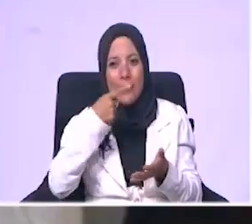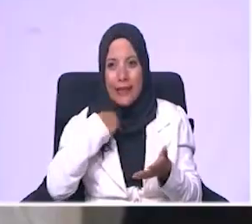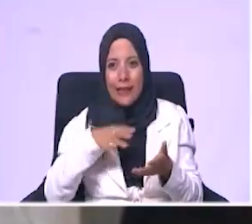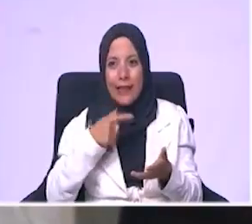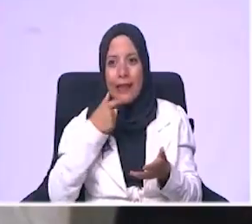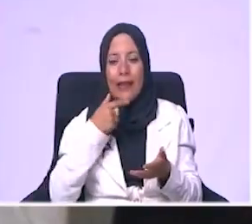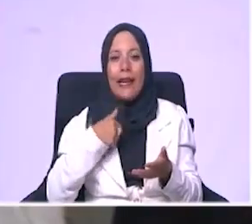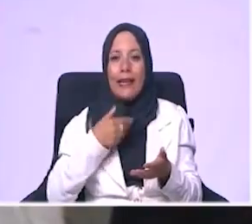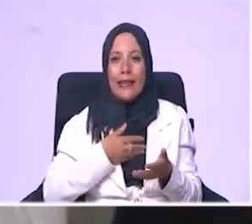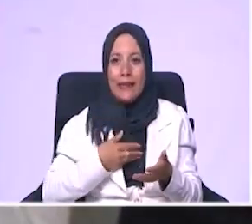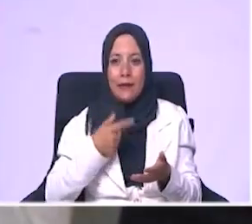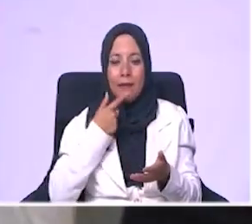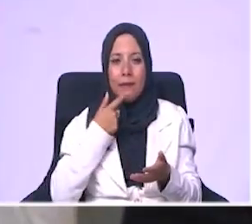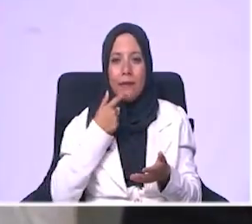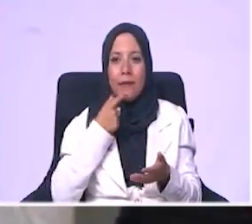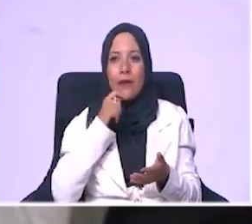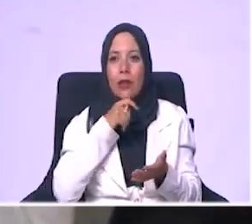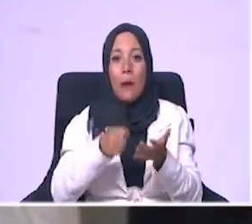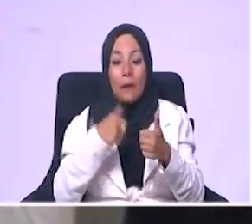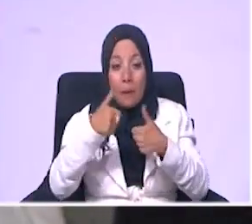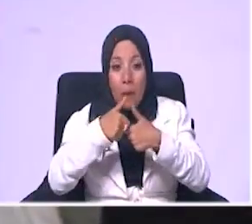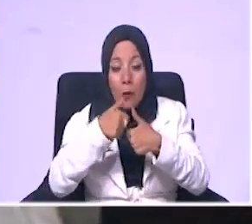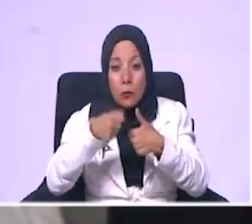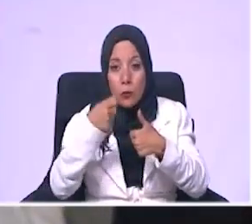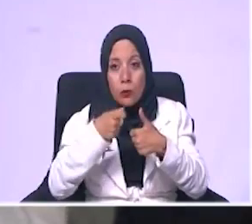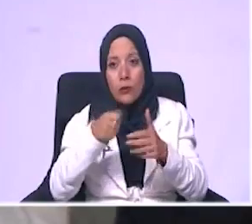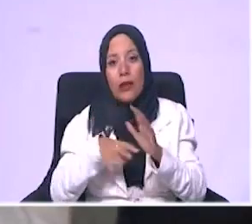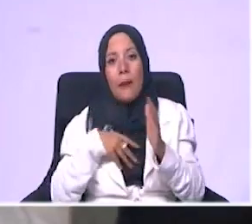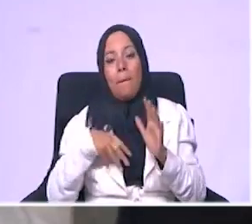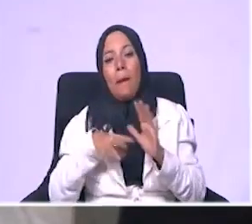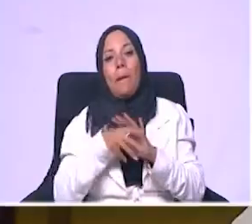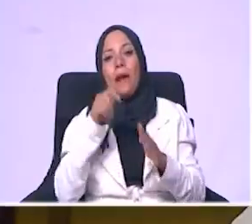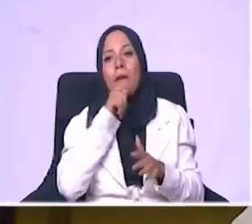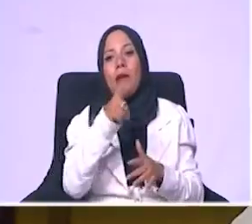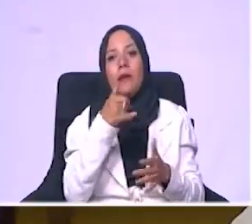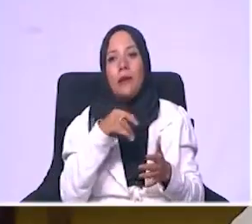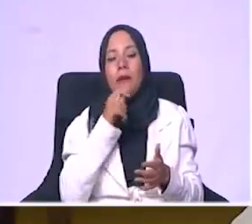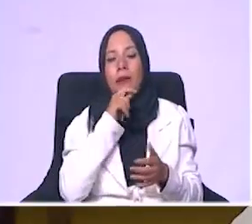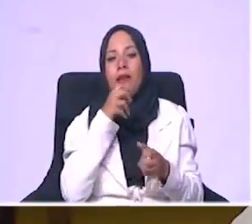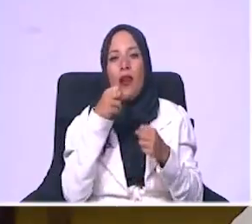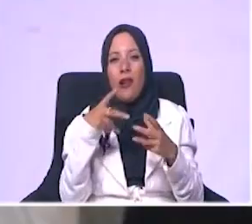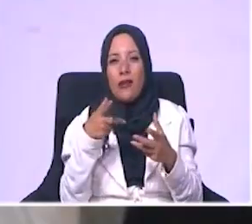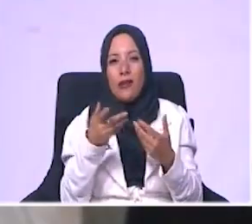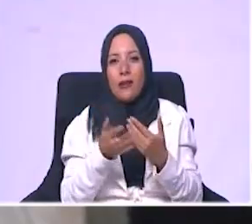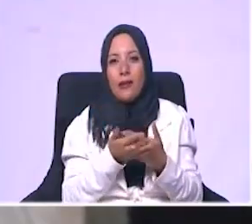ايناس محمد صبحي المغربي ماذون شرعي قريه الماي مركز شبين الكوم حارس المنوفيه